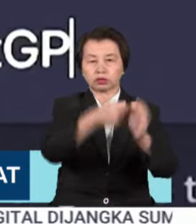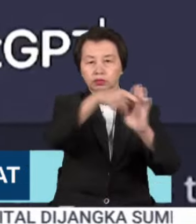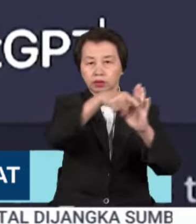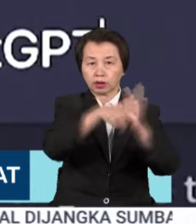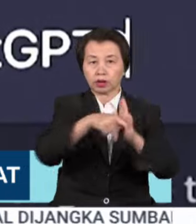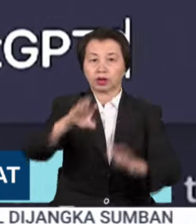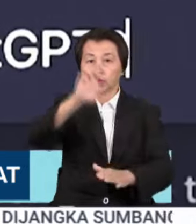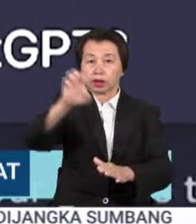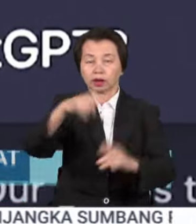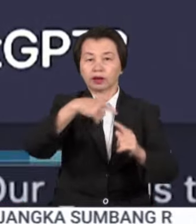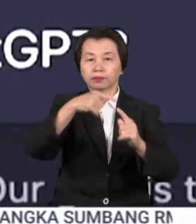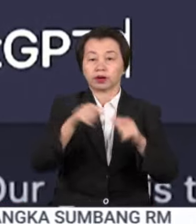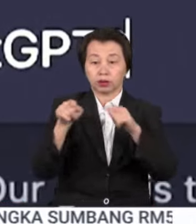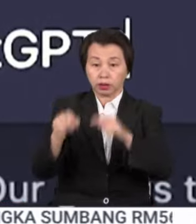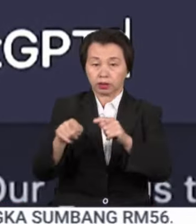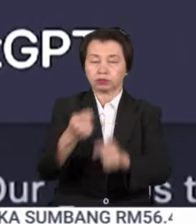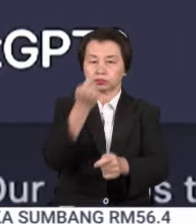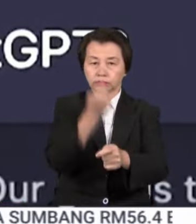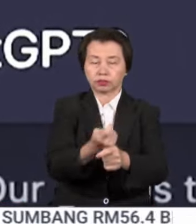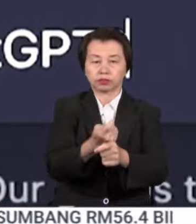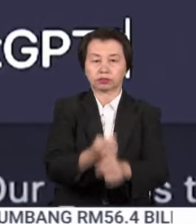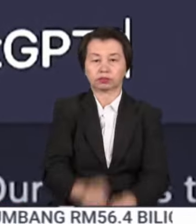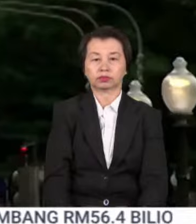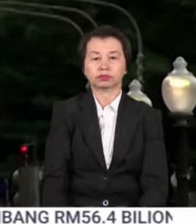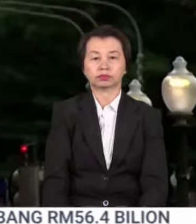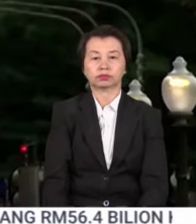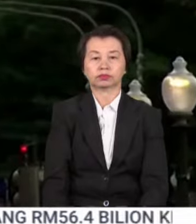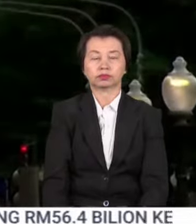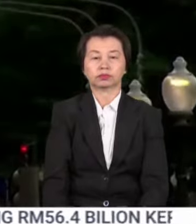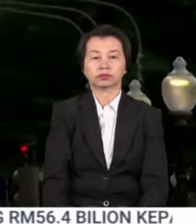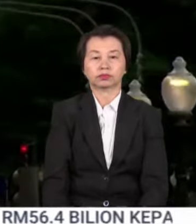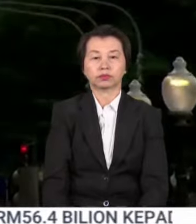di Eropah apabila ia ditetapkan.